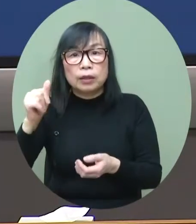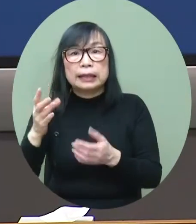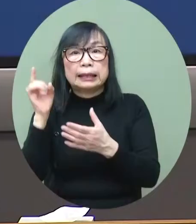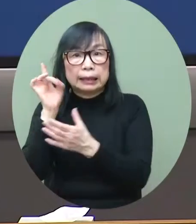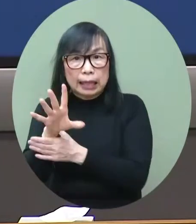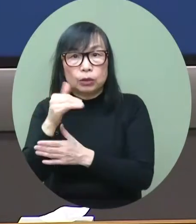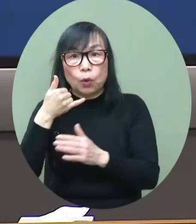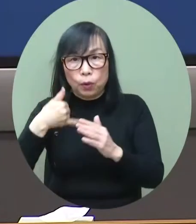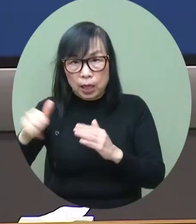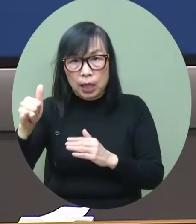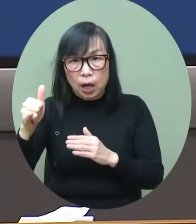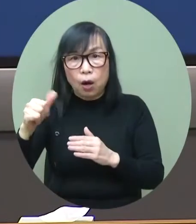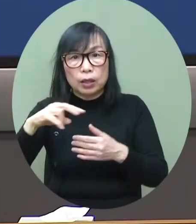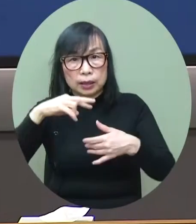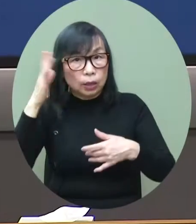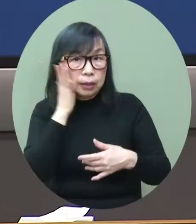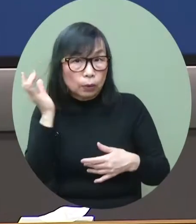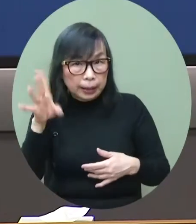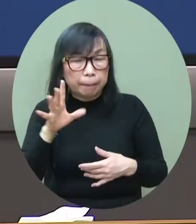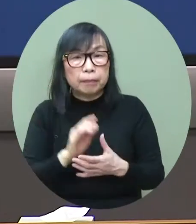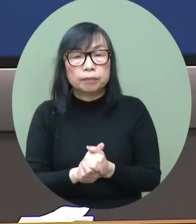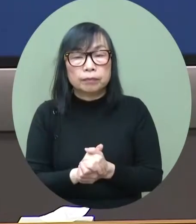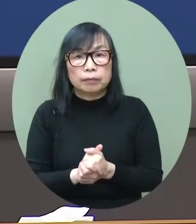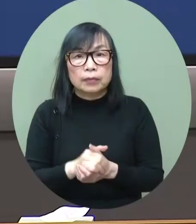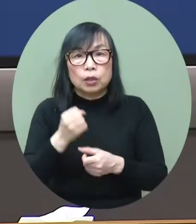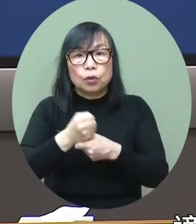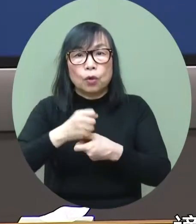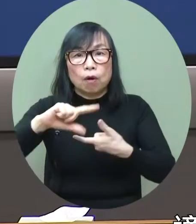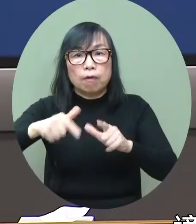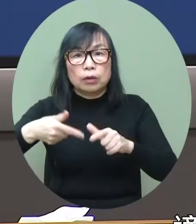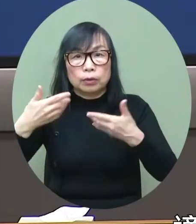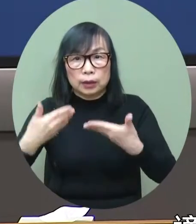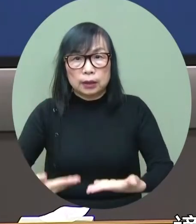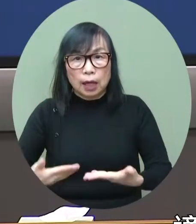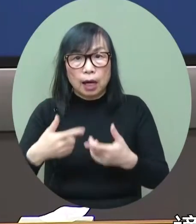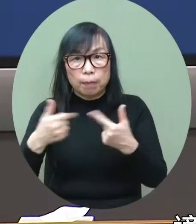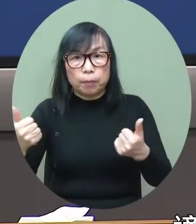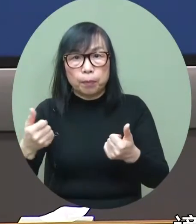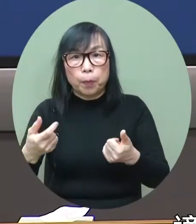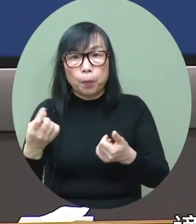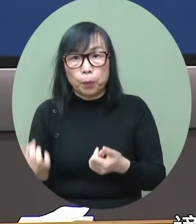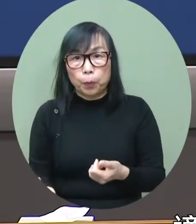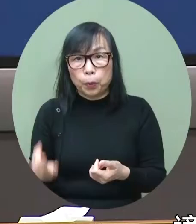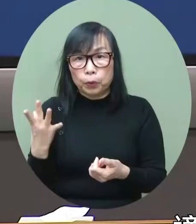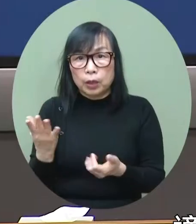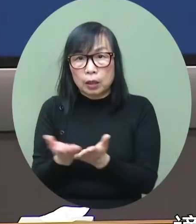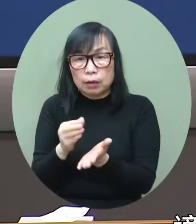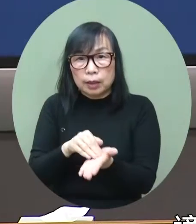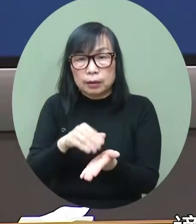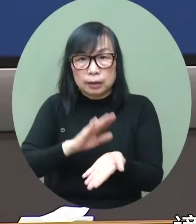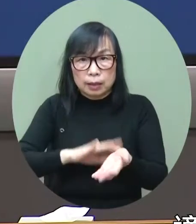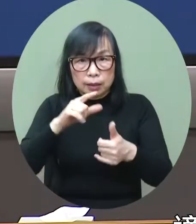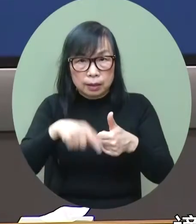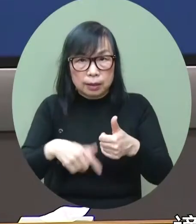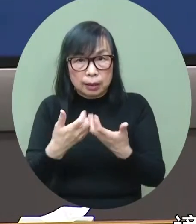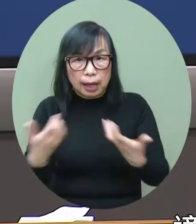早離開呢個檢疫酒店。呢、這個做法同我哋而家適用於本地嘅確診人士